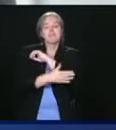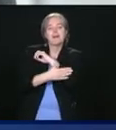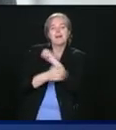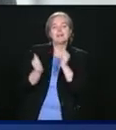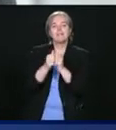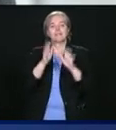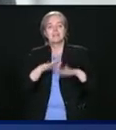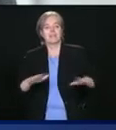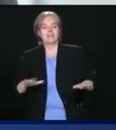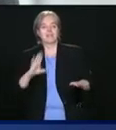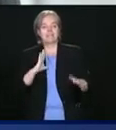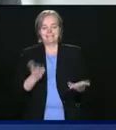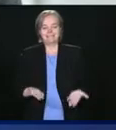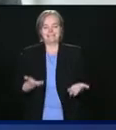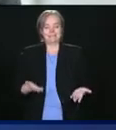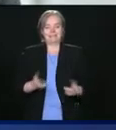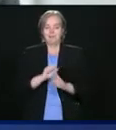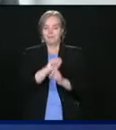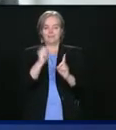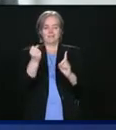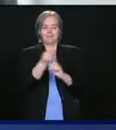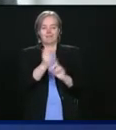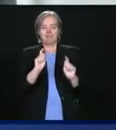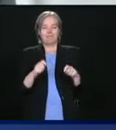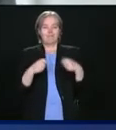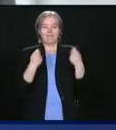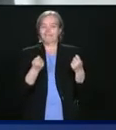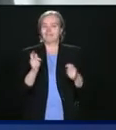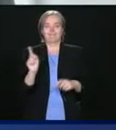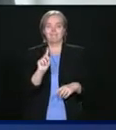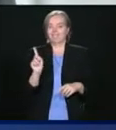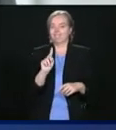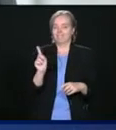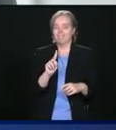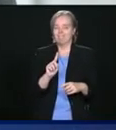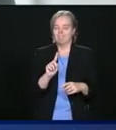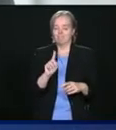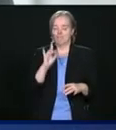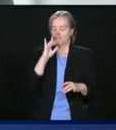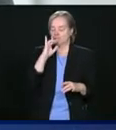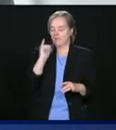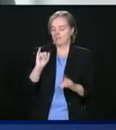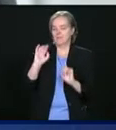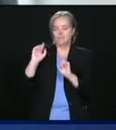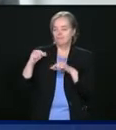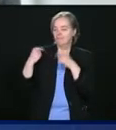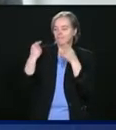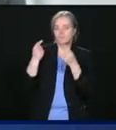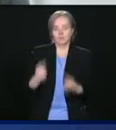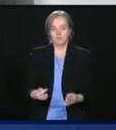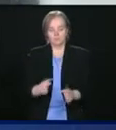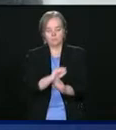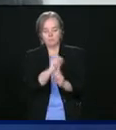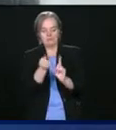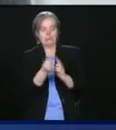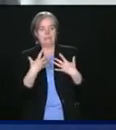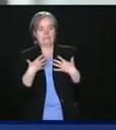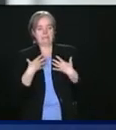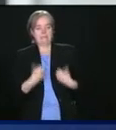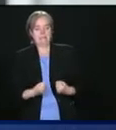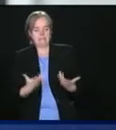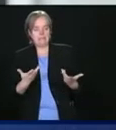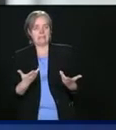parc. Mais nous ne vivons pas des temps normaux. Nous traversons une situation d'urgence